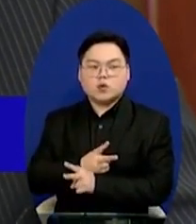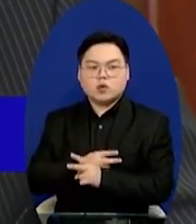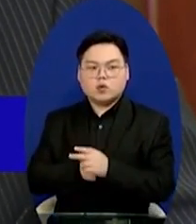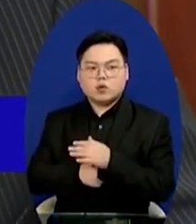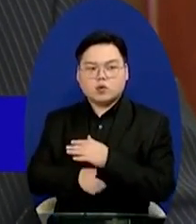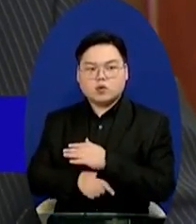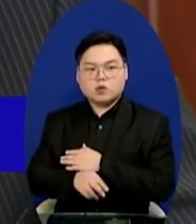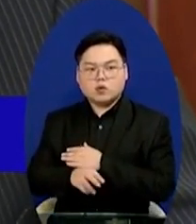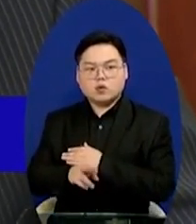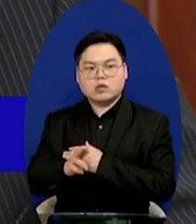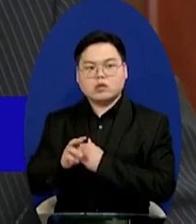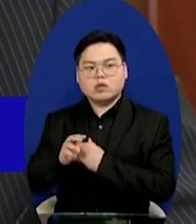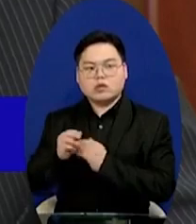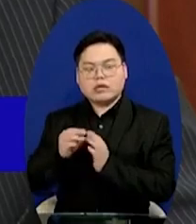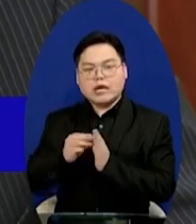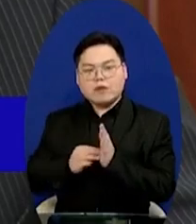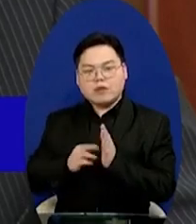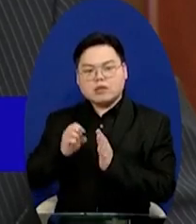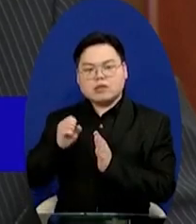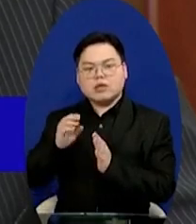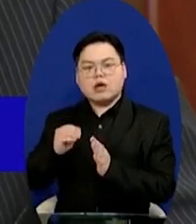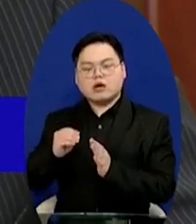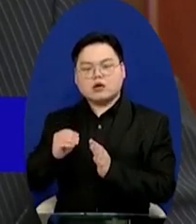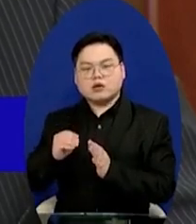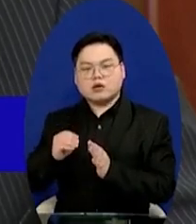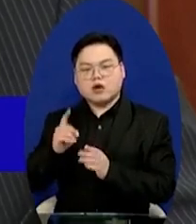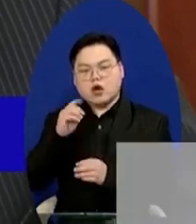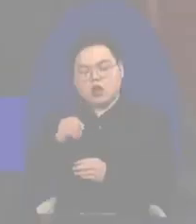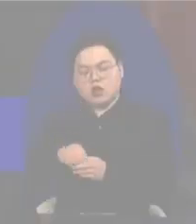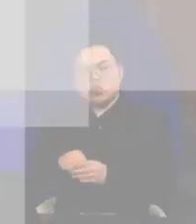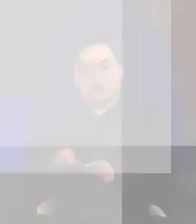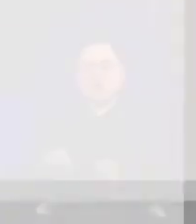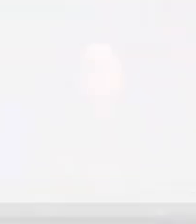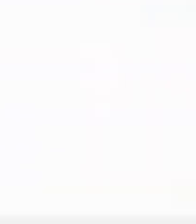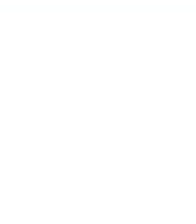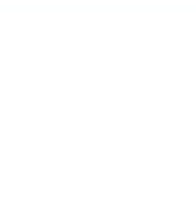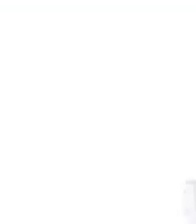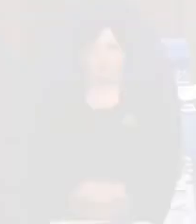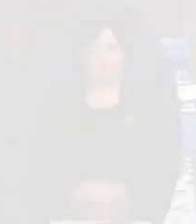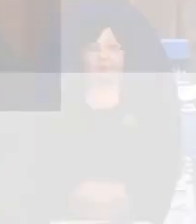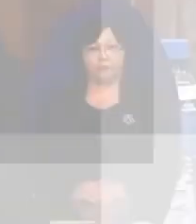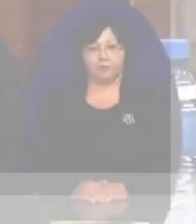яаж тайлбарлаж ойлгож байгаасаа үүсэлтэй иймэрхүү үл ойлголцод бол байсан.